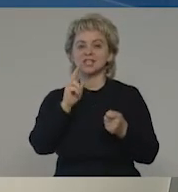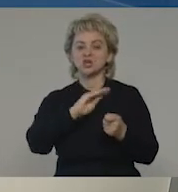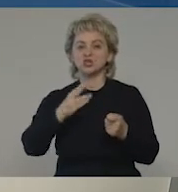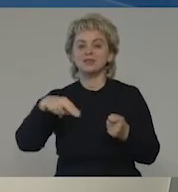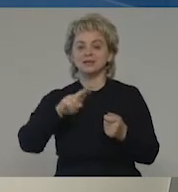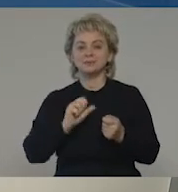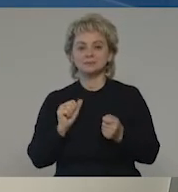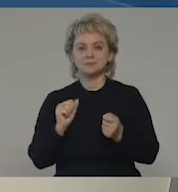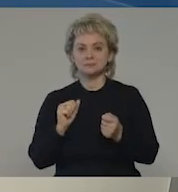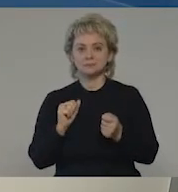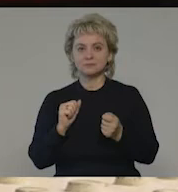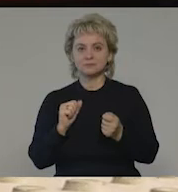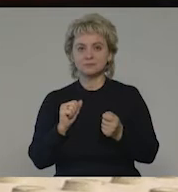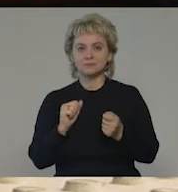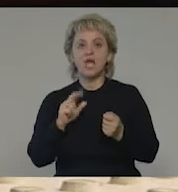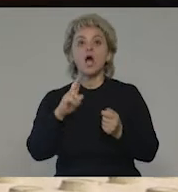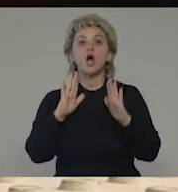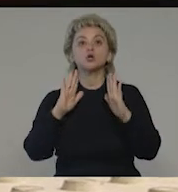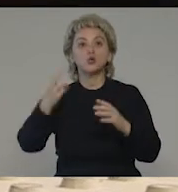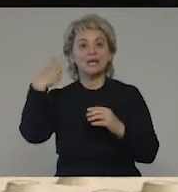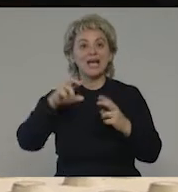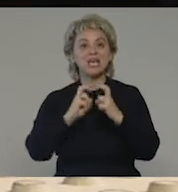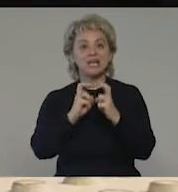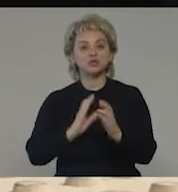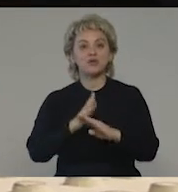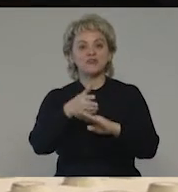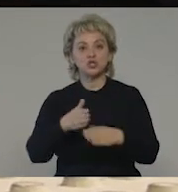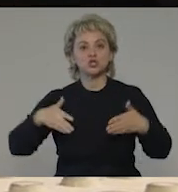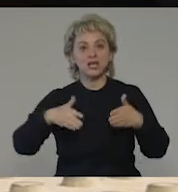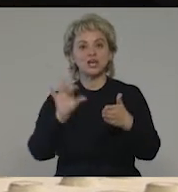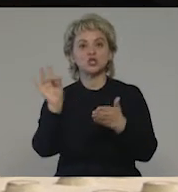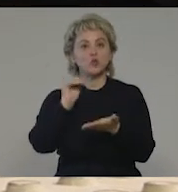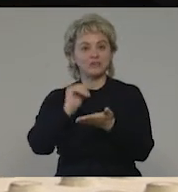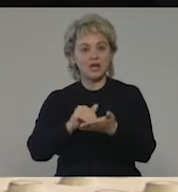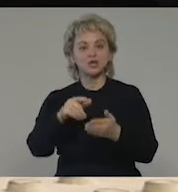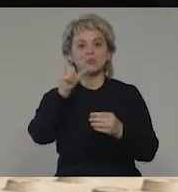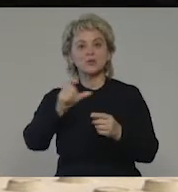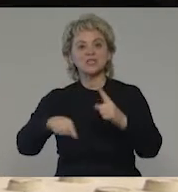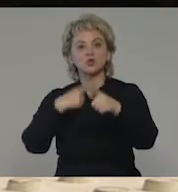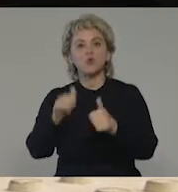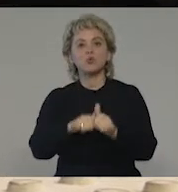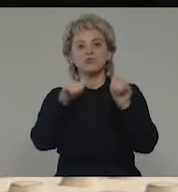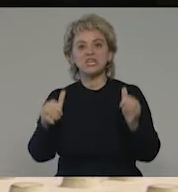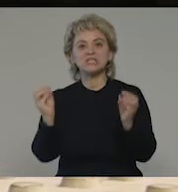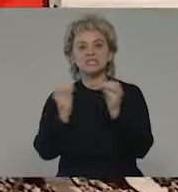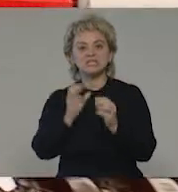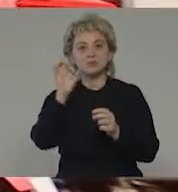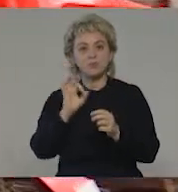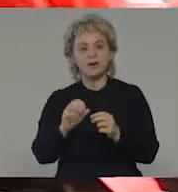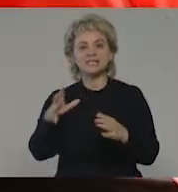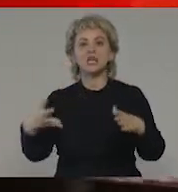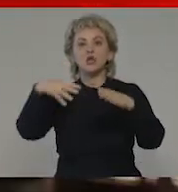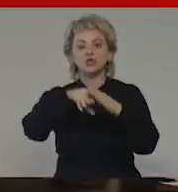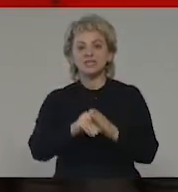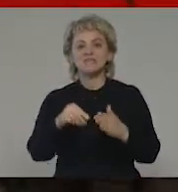начальник СКЖД. Как только современная электричка вышла на маршрут Ростов-Таганрог, пассажиропоток вырос на 10%.